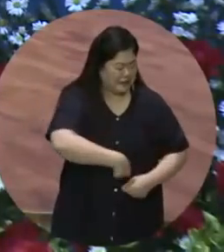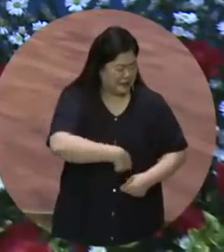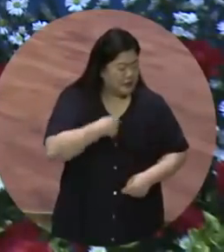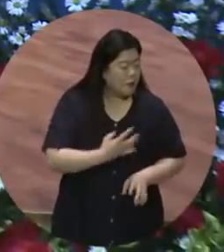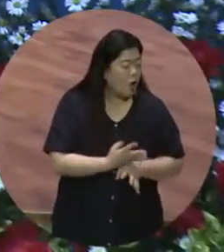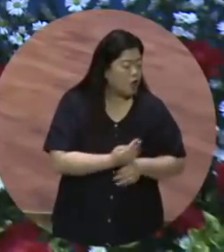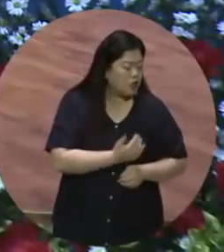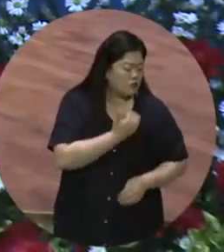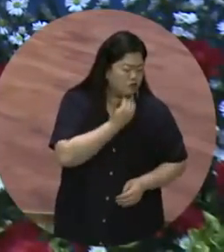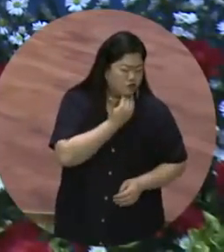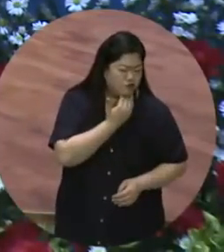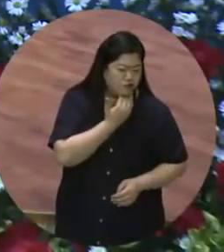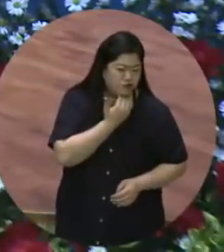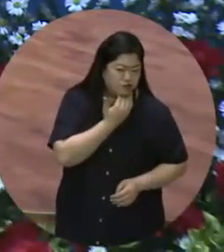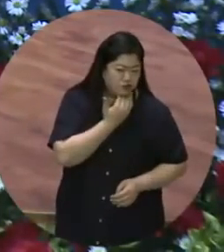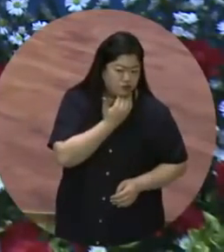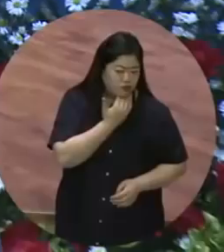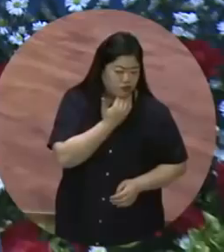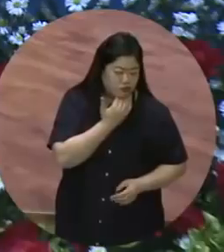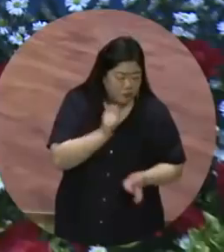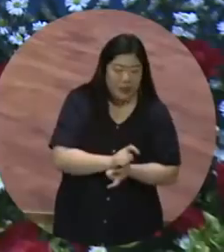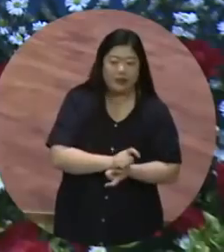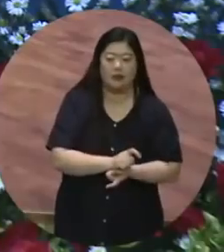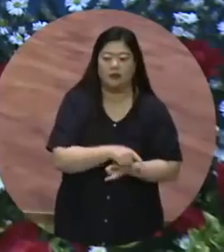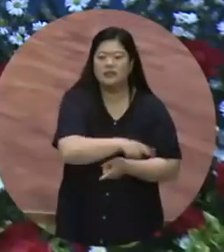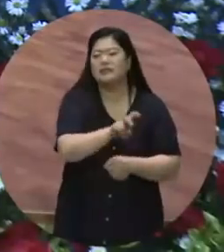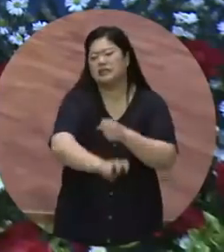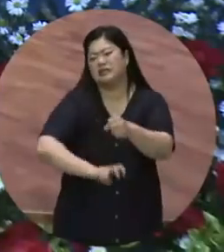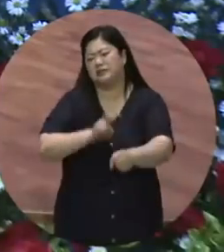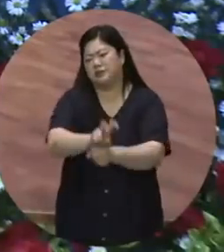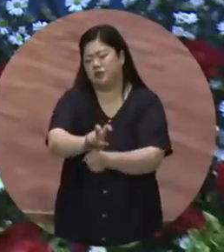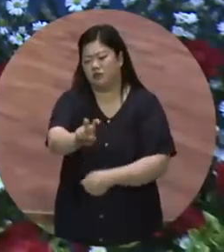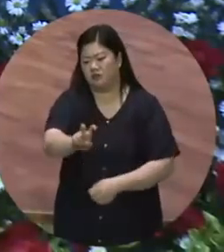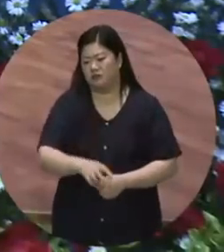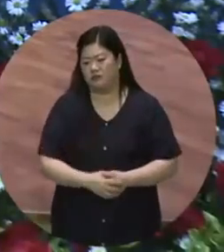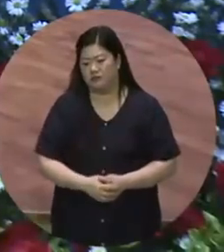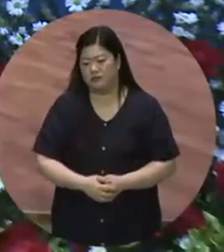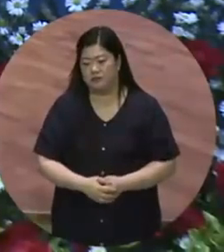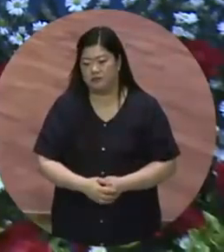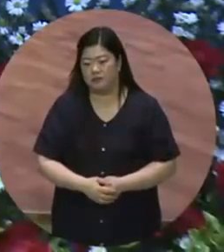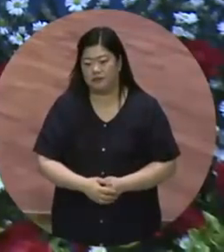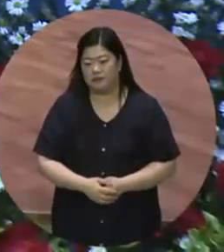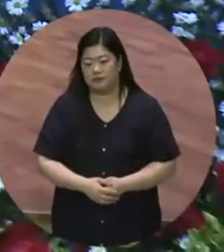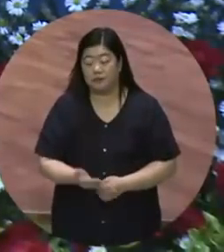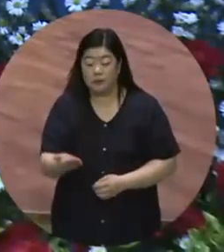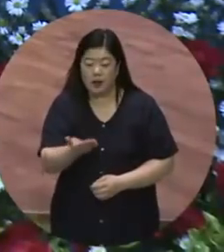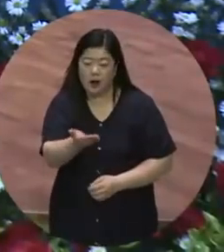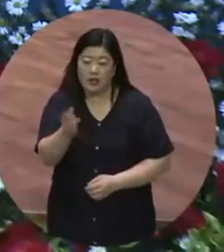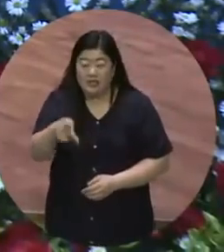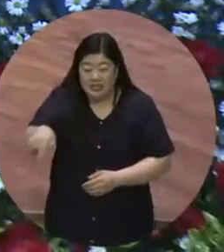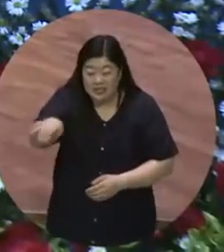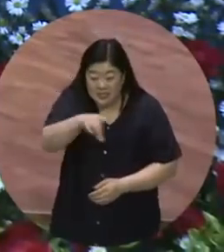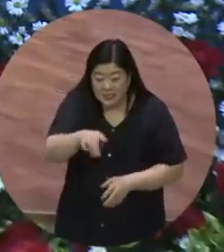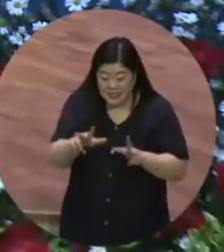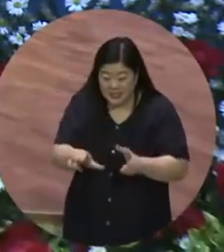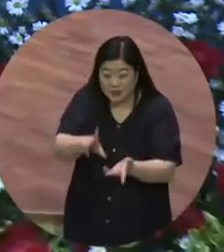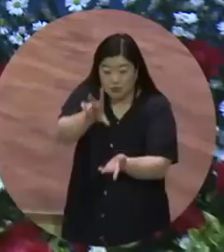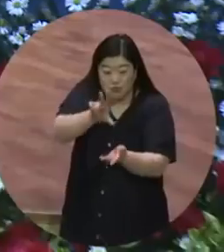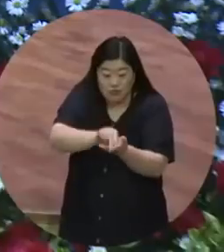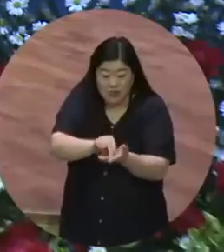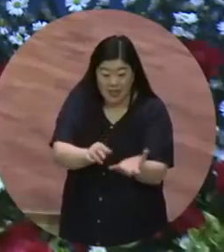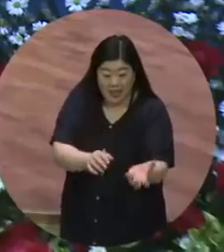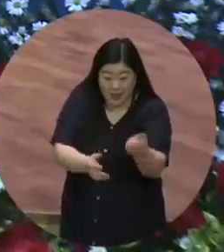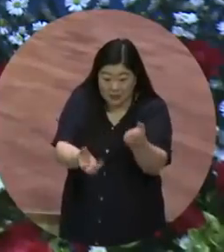돼. 하나님의 전능하심을 체험하게 해준 거요. 여러분 여러분의 문제 사건 하나님 모르는 게 아니에요. 다 알고 계세요.